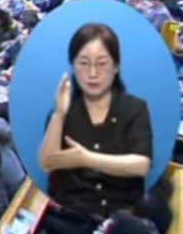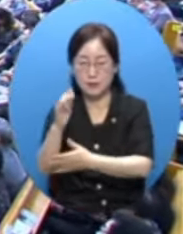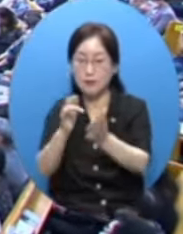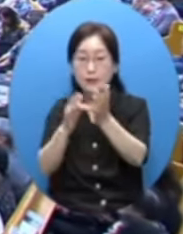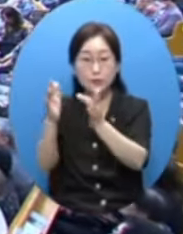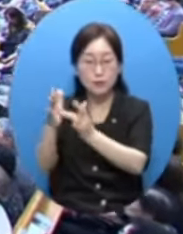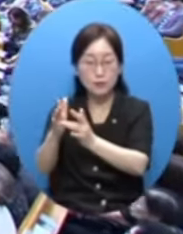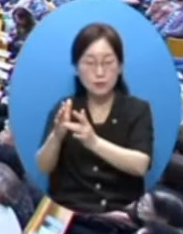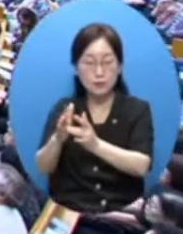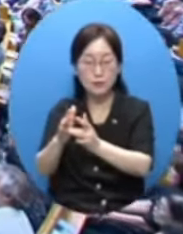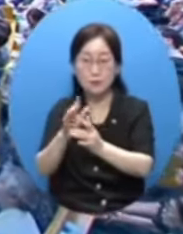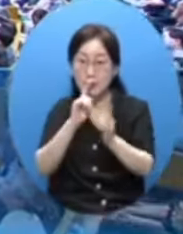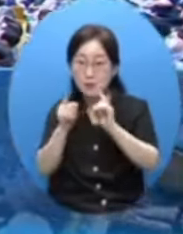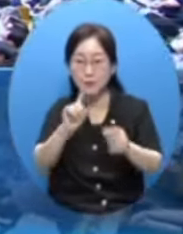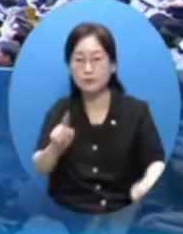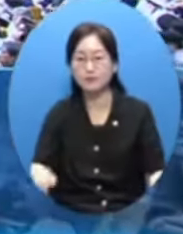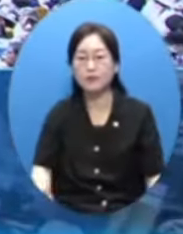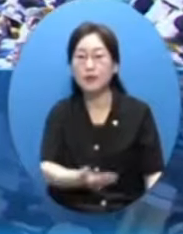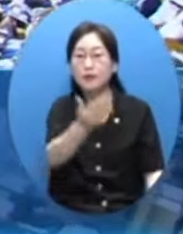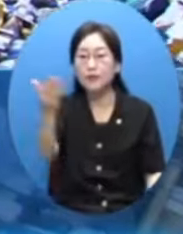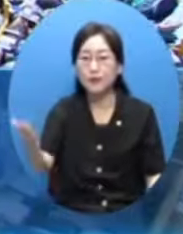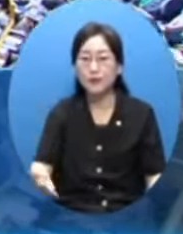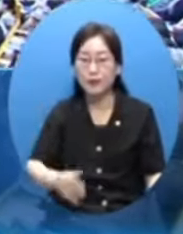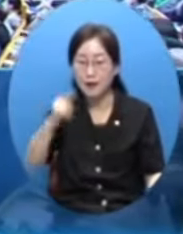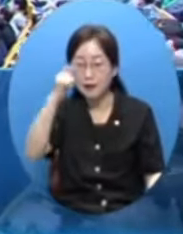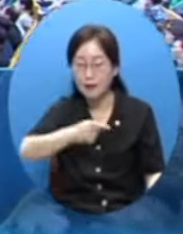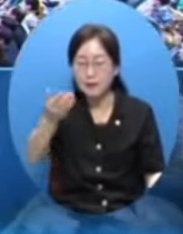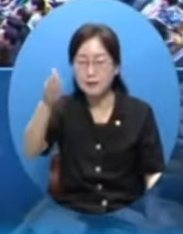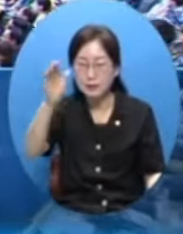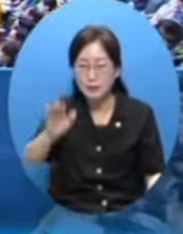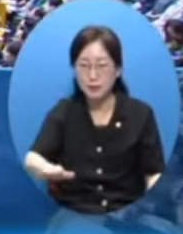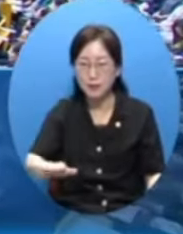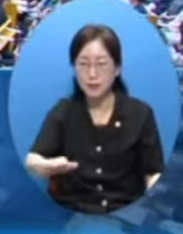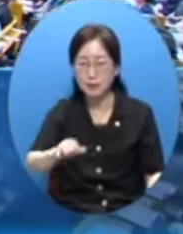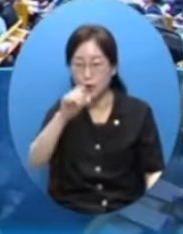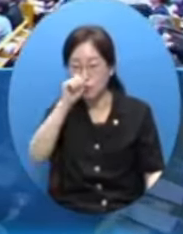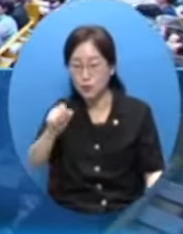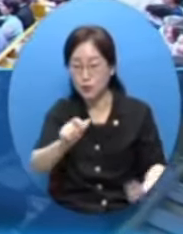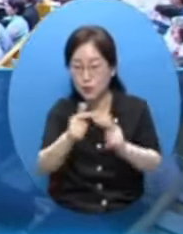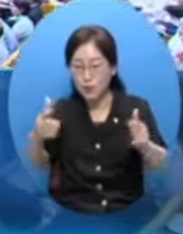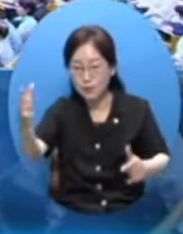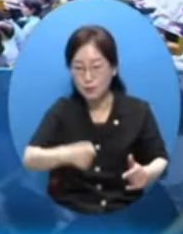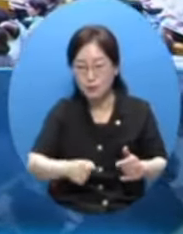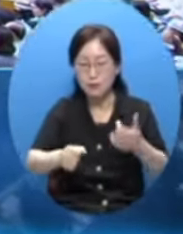말씀하셨습니다. 너희가 클지라도 좋은 것을 자식에게 줄 줄 알거든.